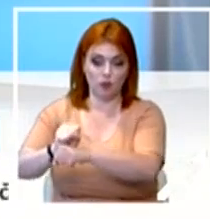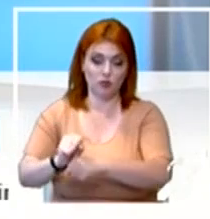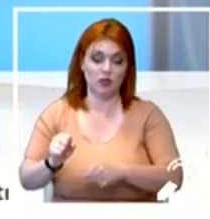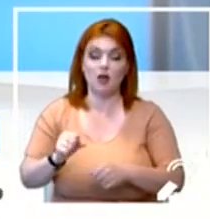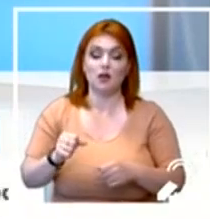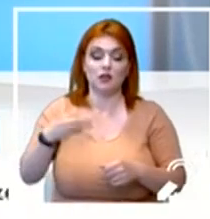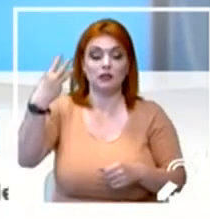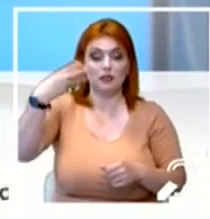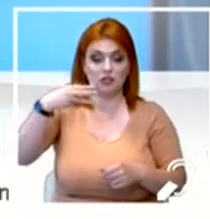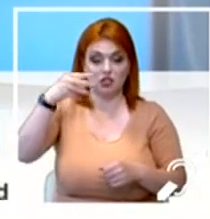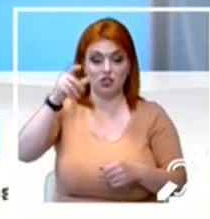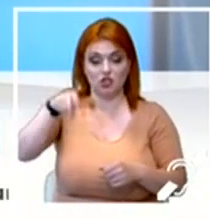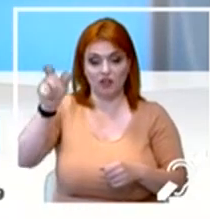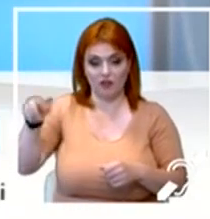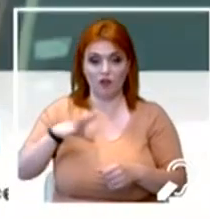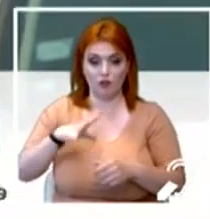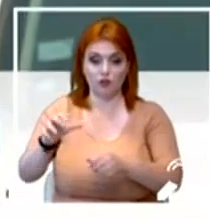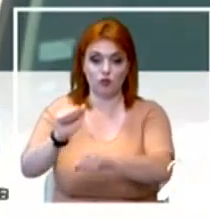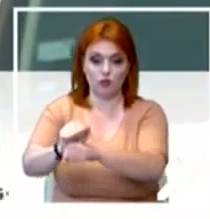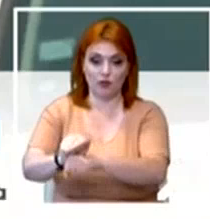noilor prevederi legale.